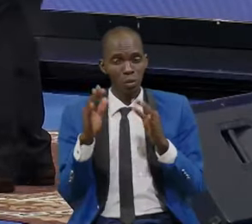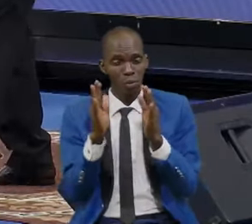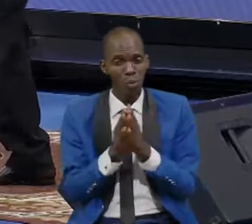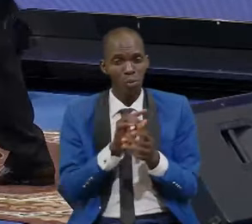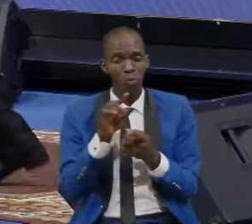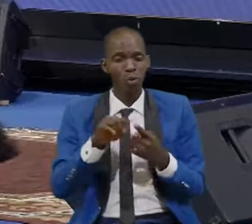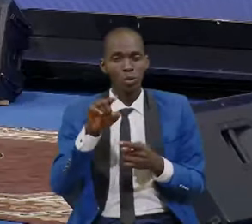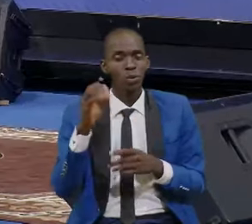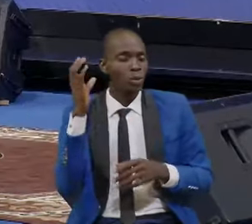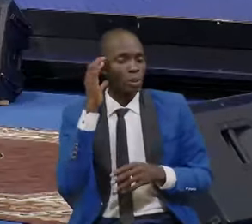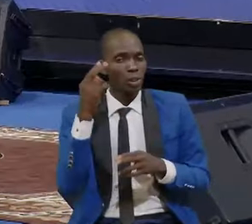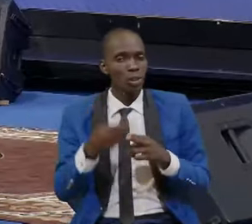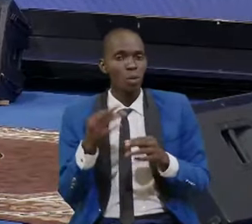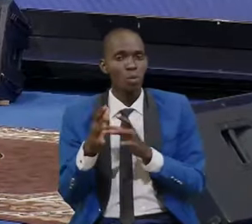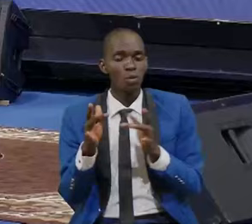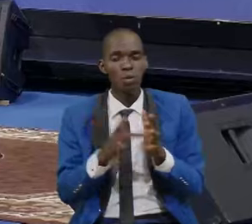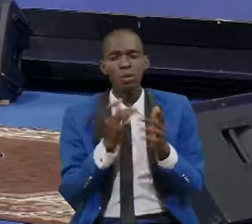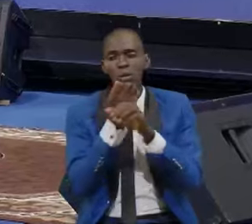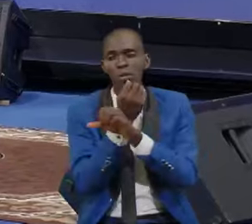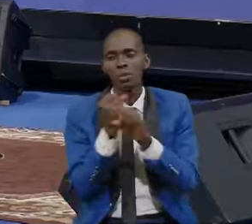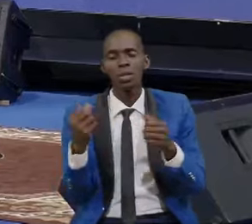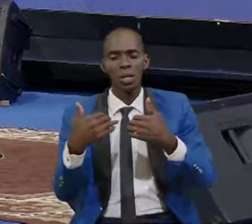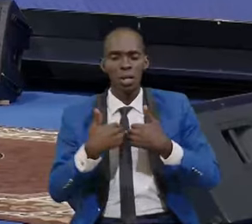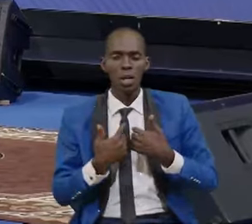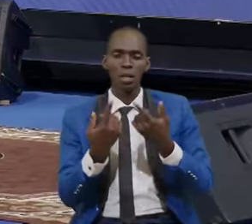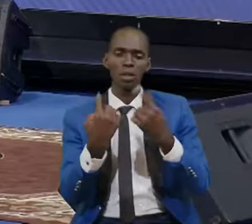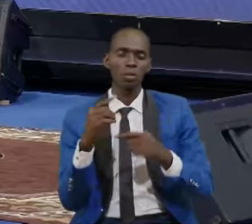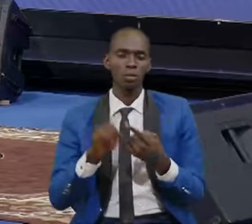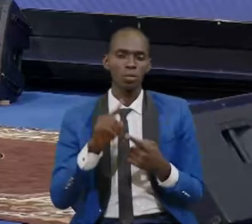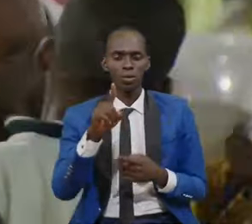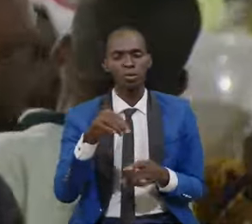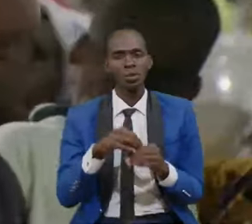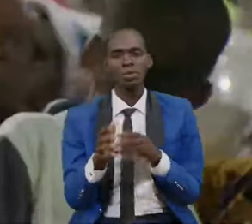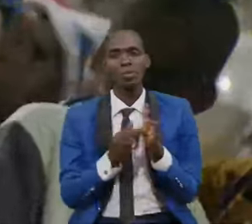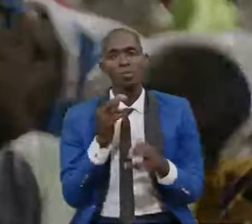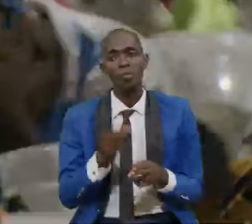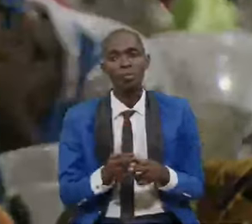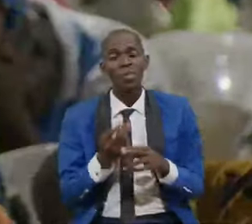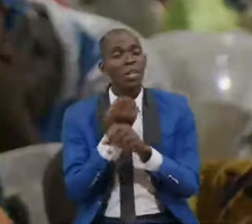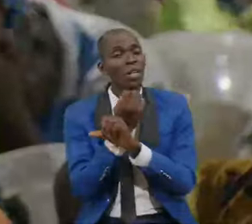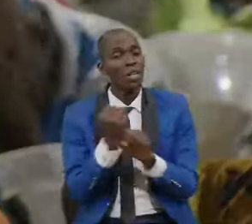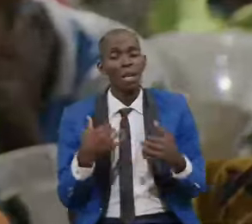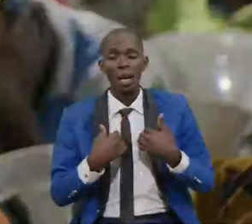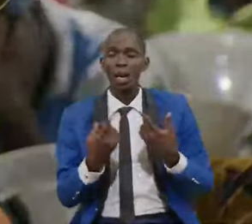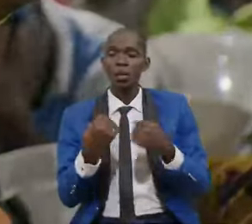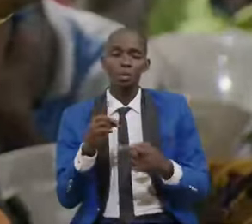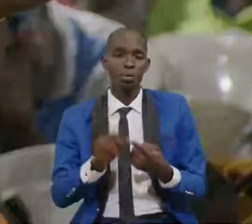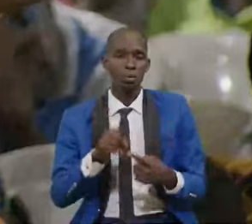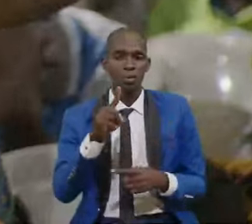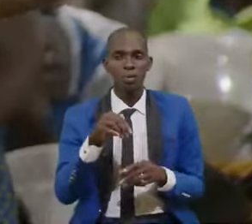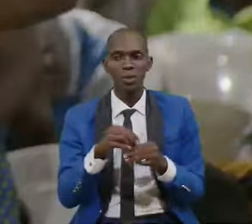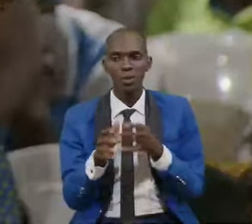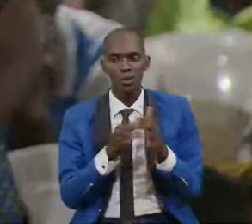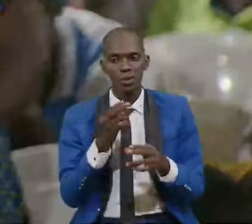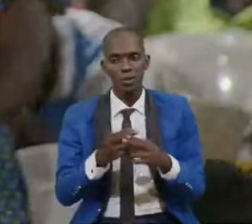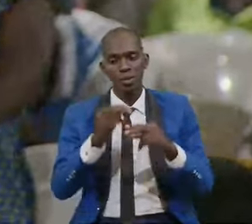nom, la mention du nom de Jésus, le salut est entré. J'ai dit le salut est entré.